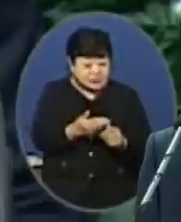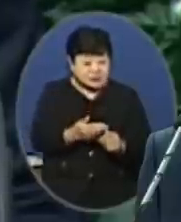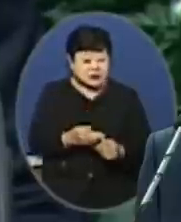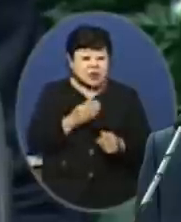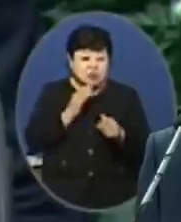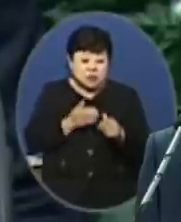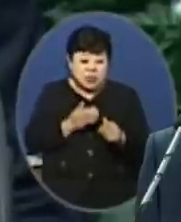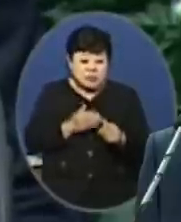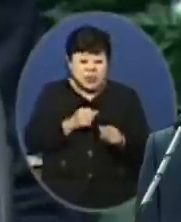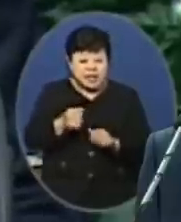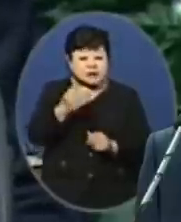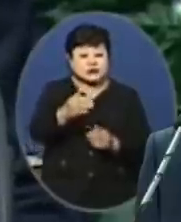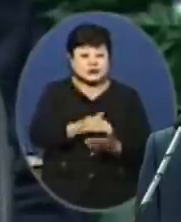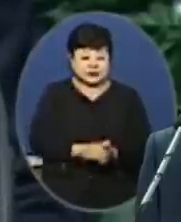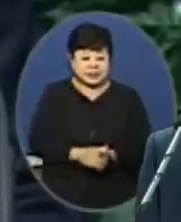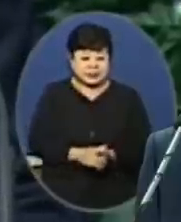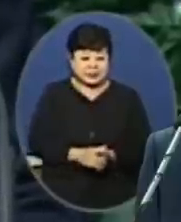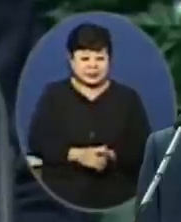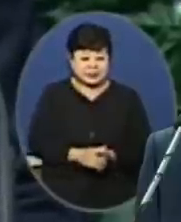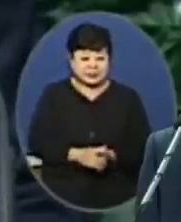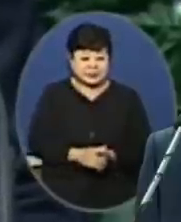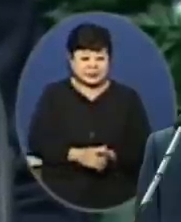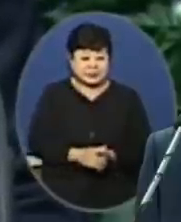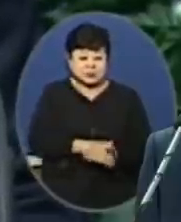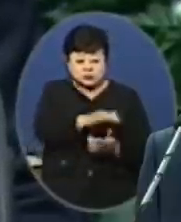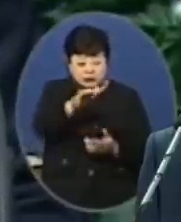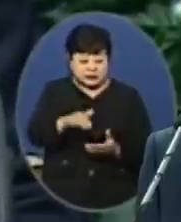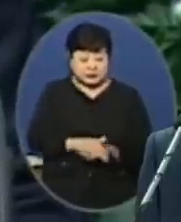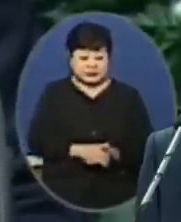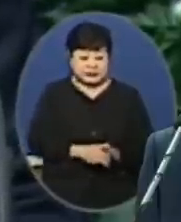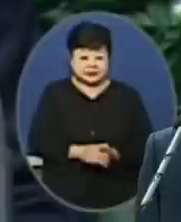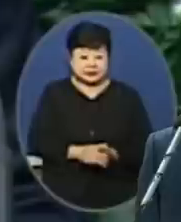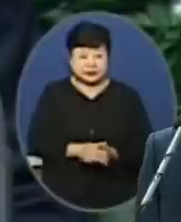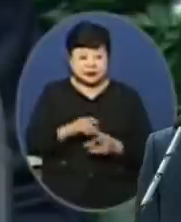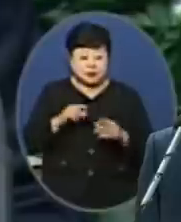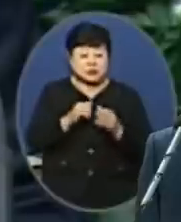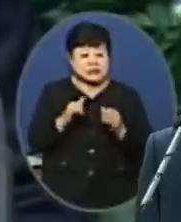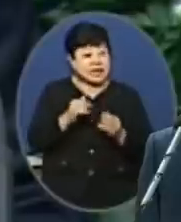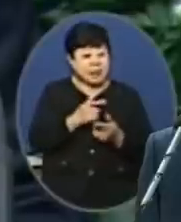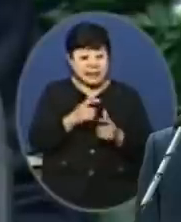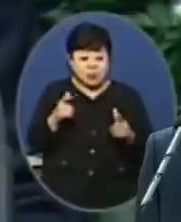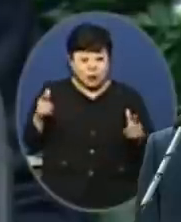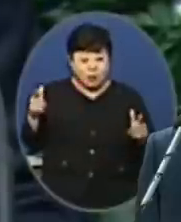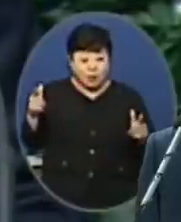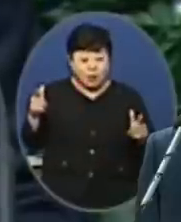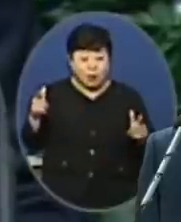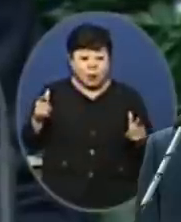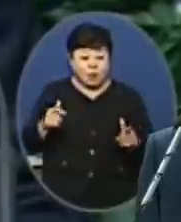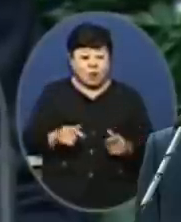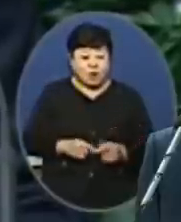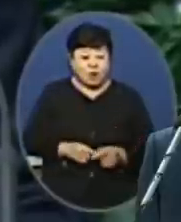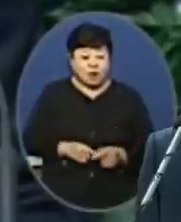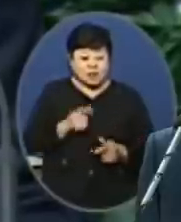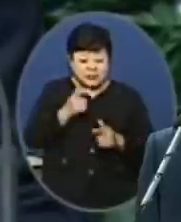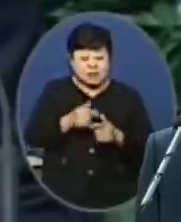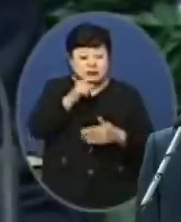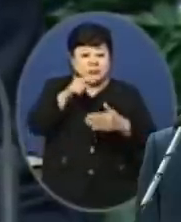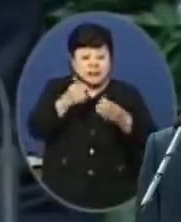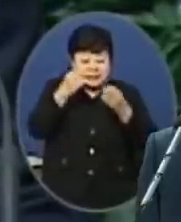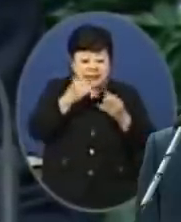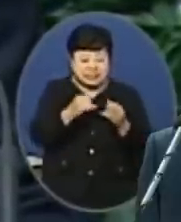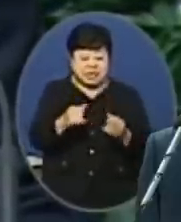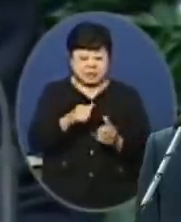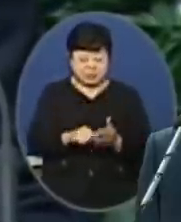구하면 행해 주시는 것입니다. 우리는 보통 사람이 아닙니다. 누구든지 그리스도 안에 있으면